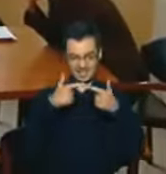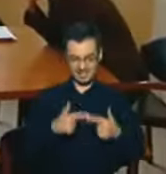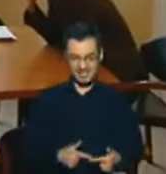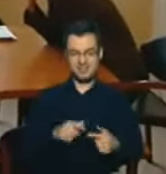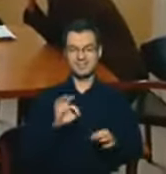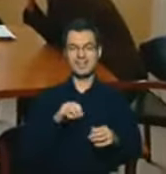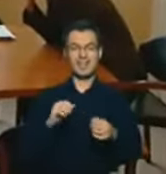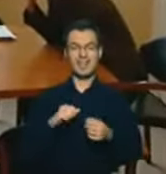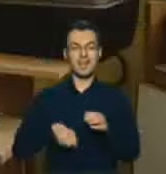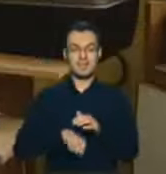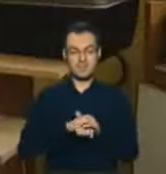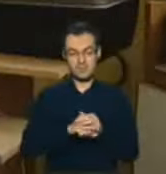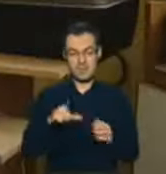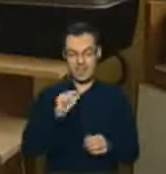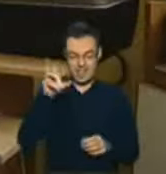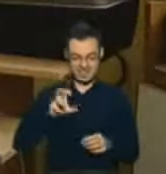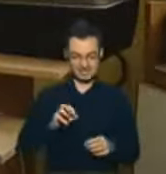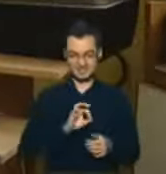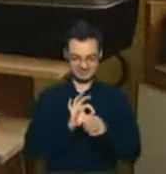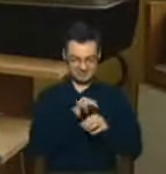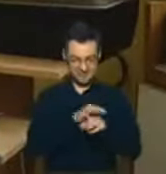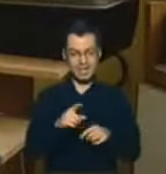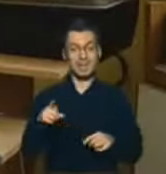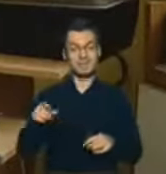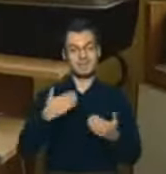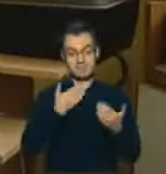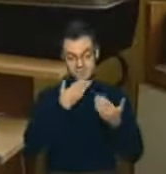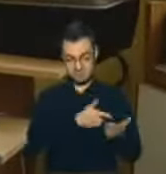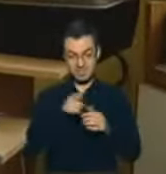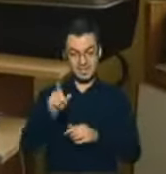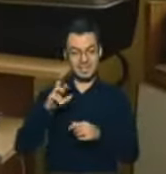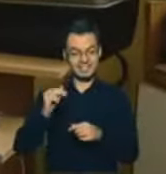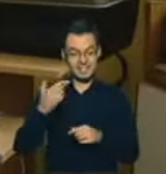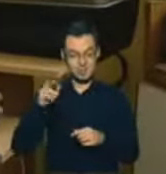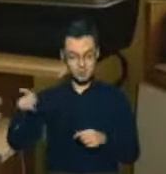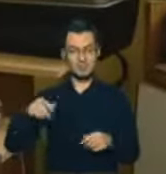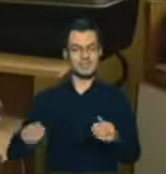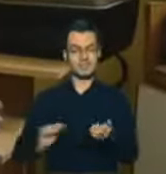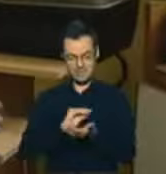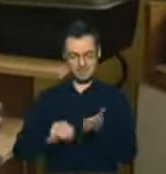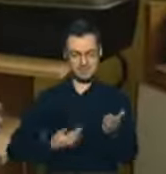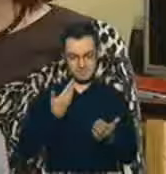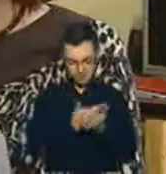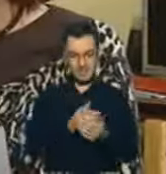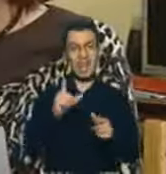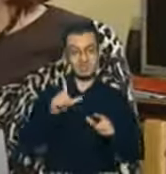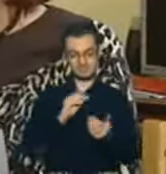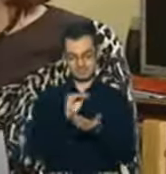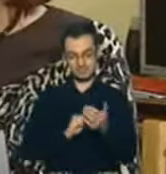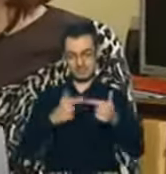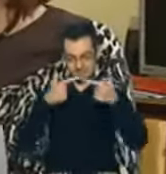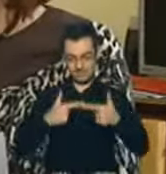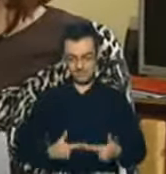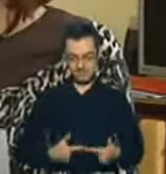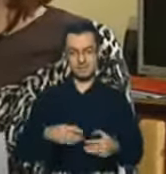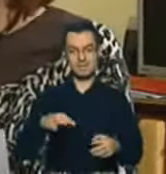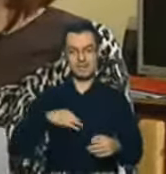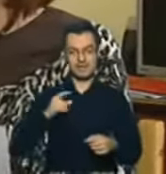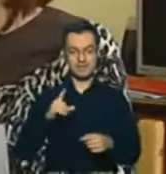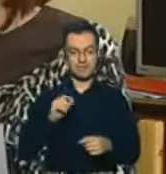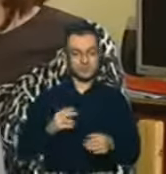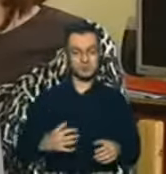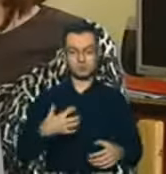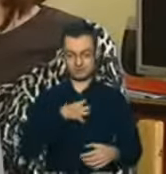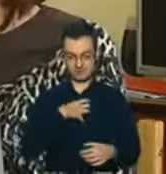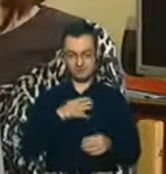Lecha zainspirowały Krystynę Matuszewską, aby do jego urzędu w końcu napisać wierszem. Panie Pucku, dyrektorze, niech